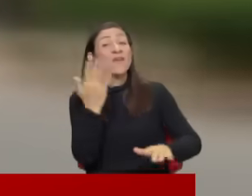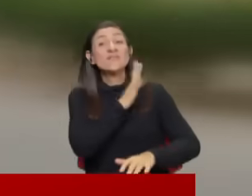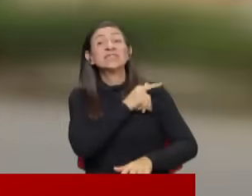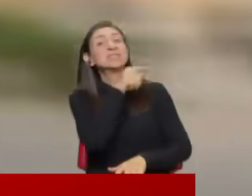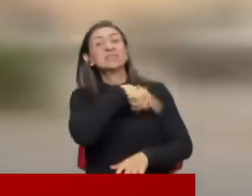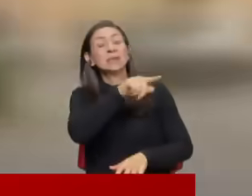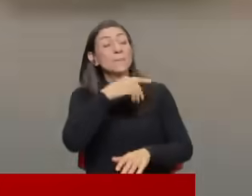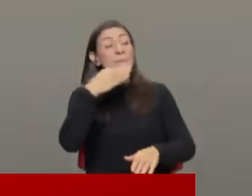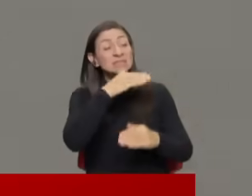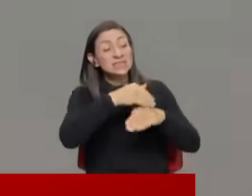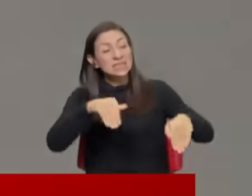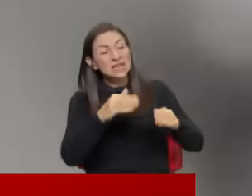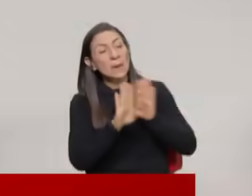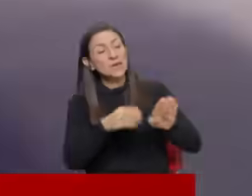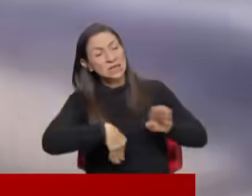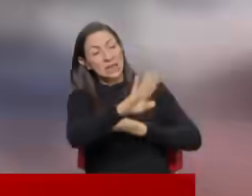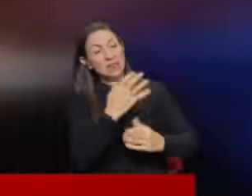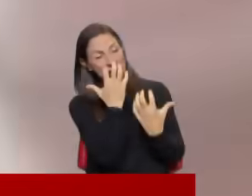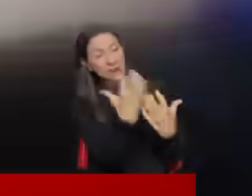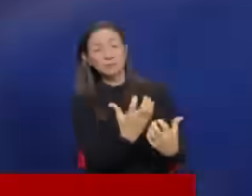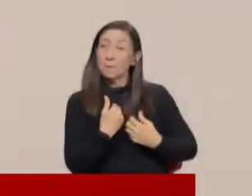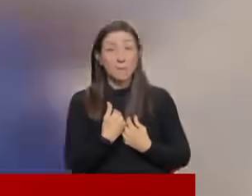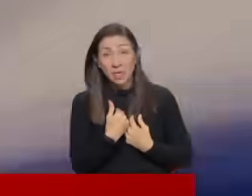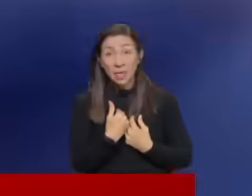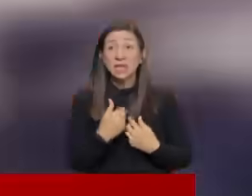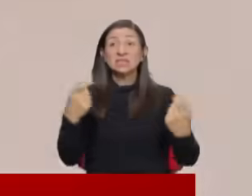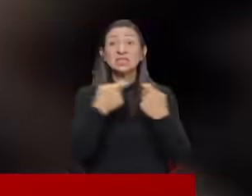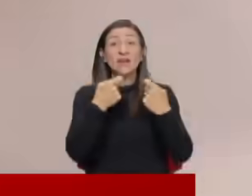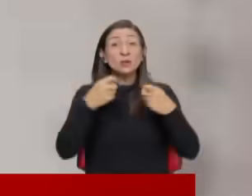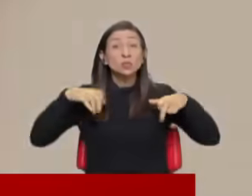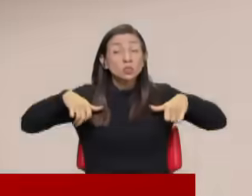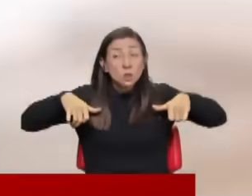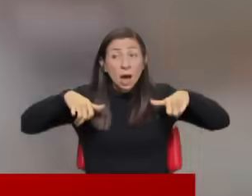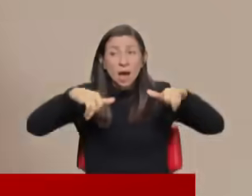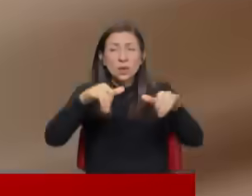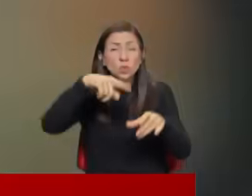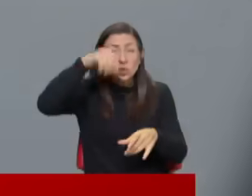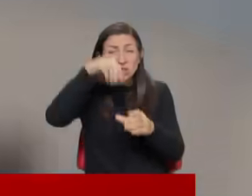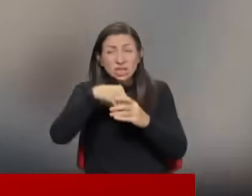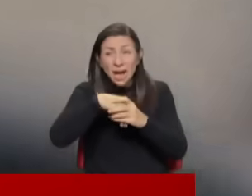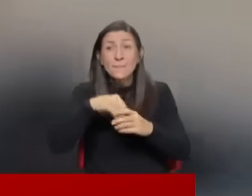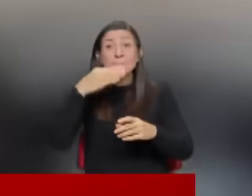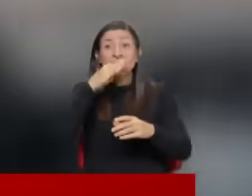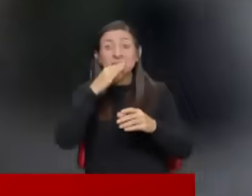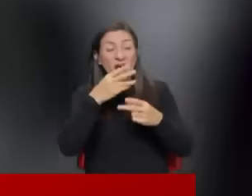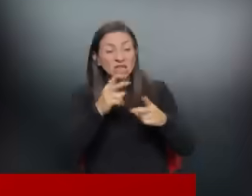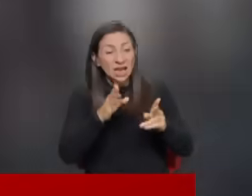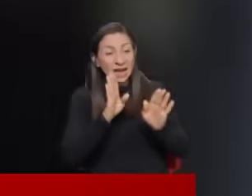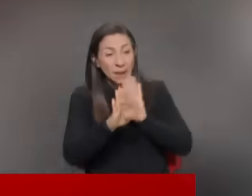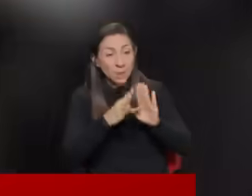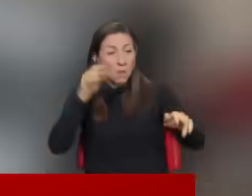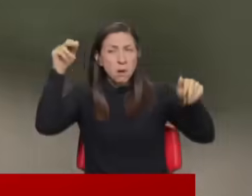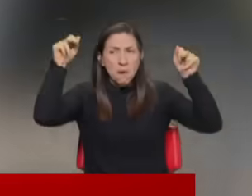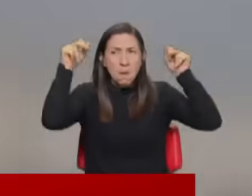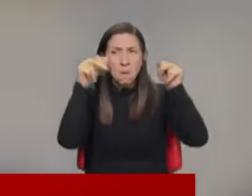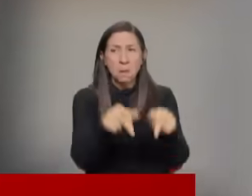Filistinlilere Mısır sınır kapısına gitmelerini tavsiye etmişti. Savaş uçakları gün içinde Gazze'nin Mısır'a açılan Refah sınır kapısını da